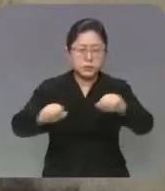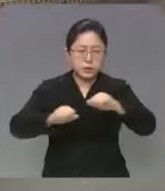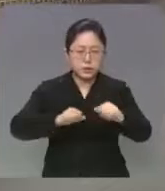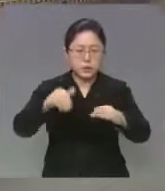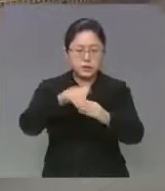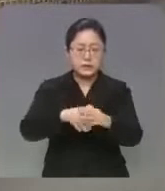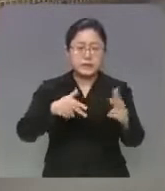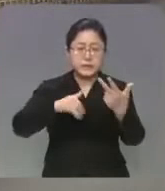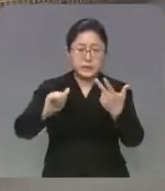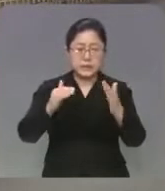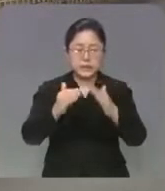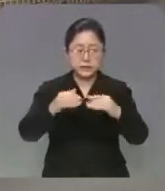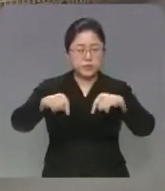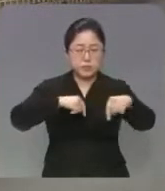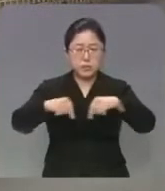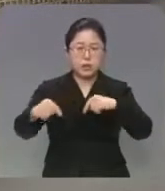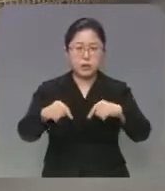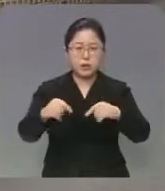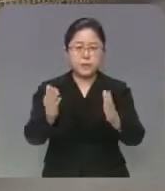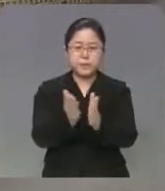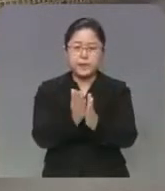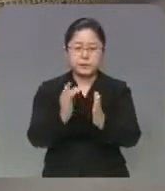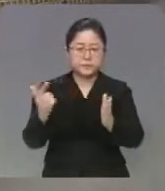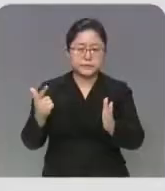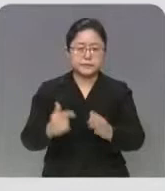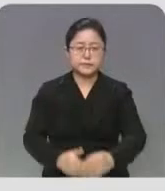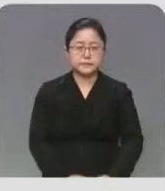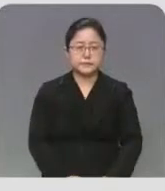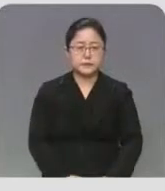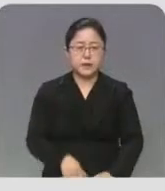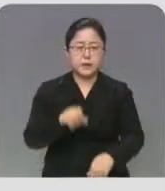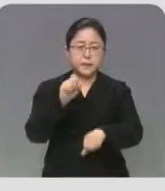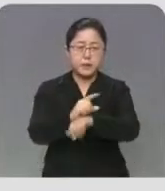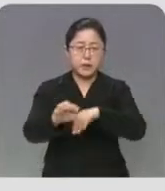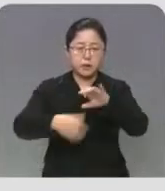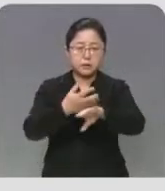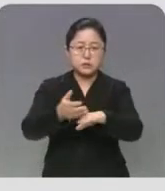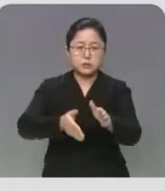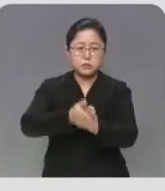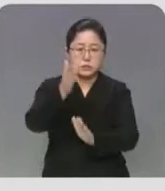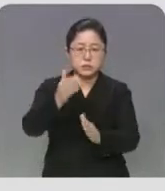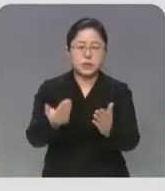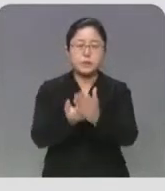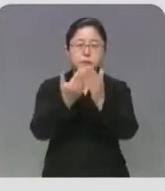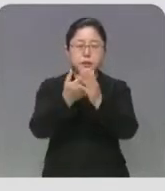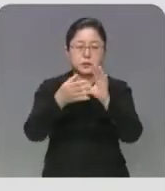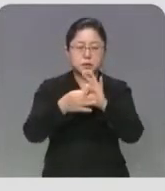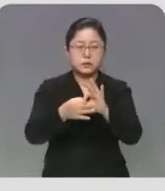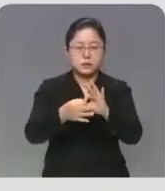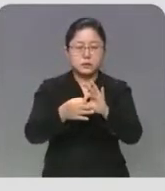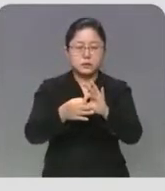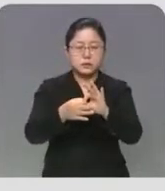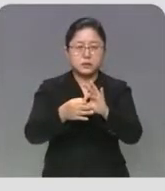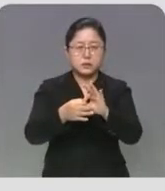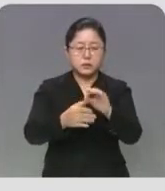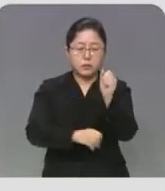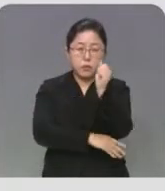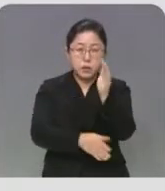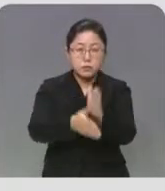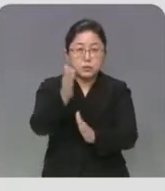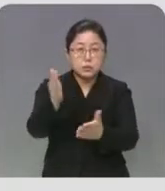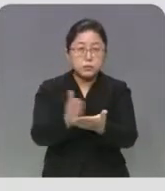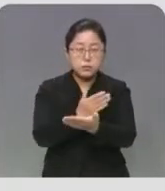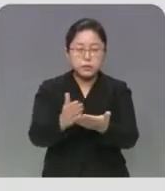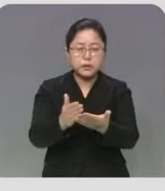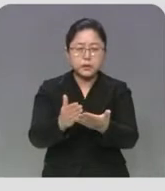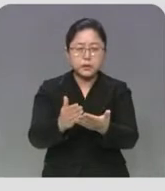민선 7기의 주택 정책과도 결이 많이 다릅니다. 이미 혁신도시 등 개발을 통해서도 공동현상이 나타났다는 것을